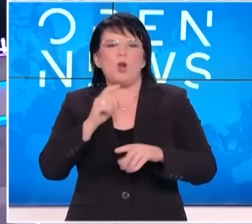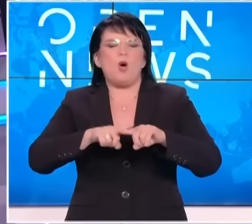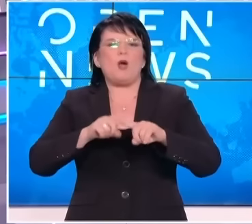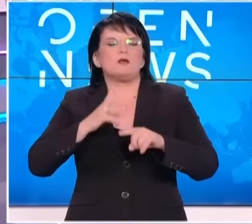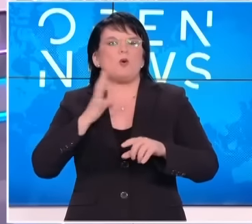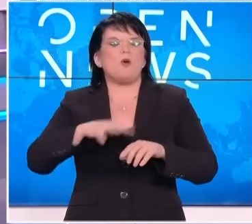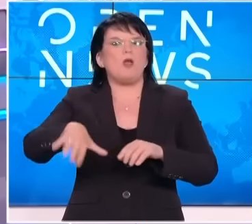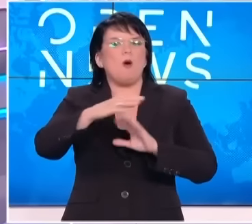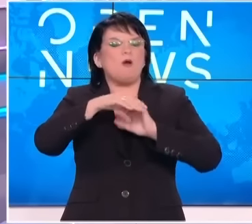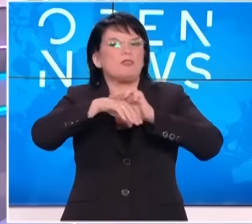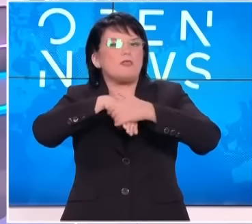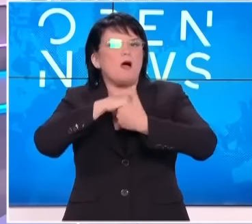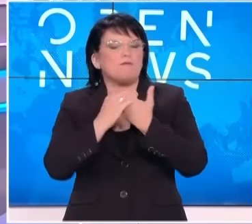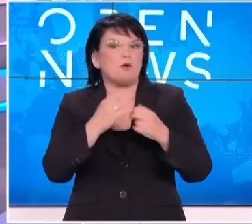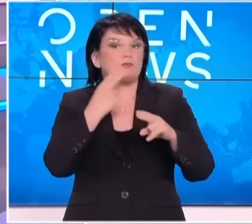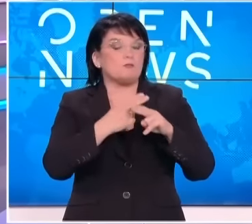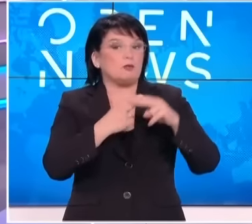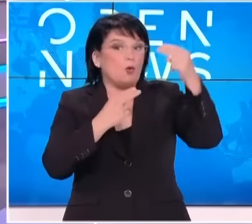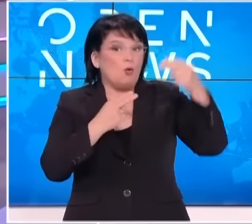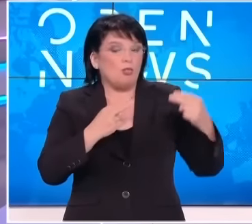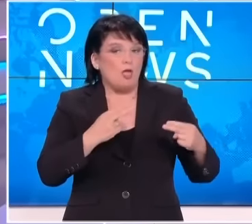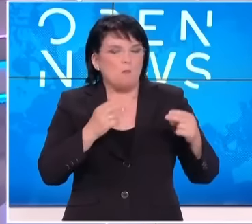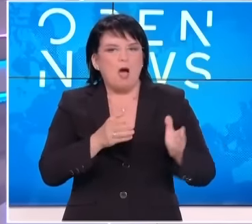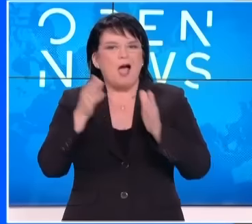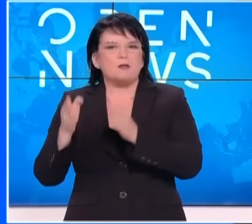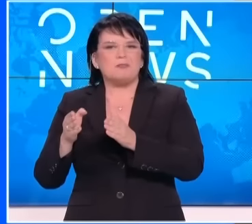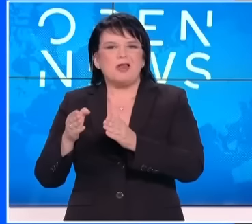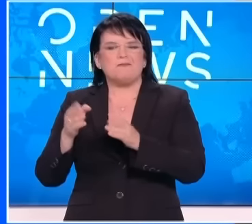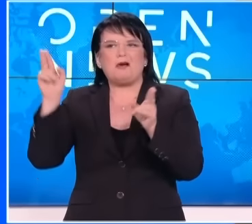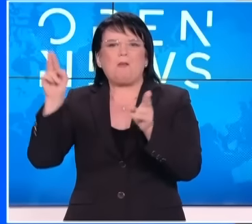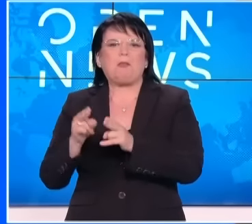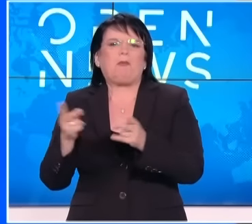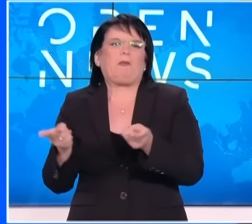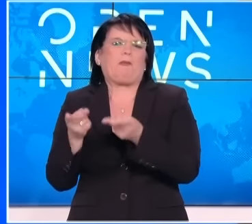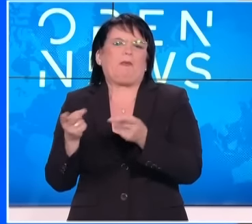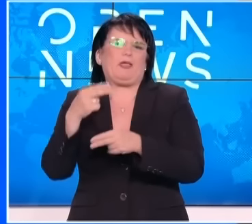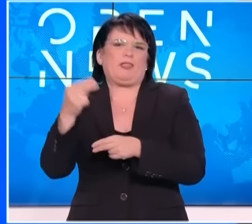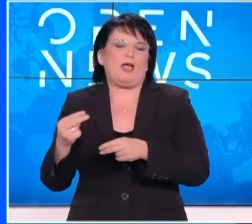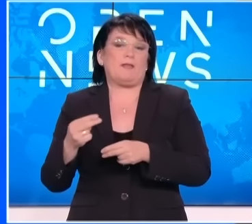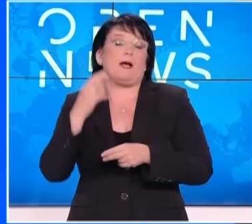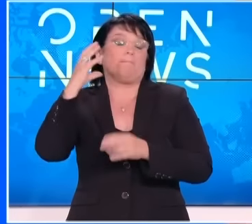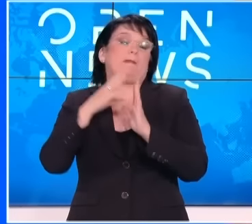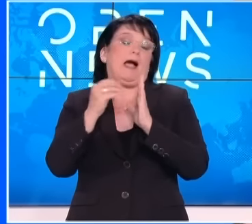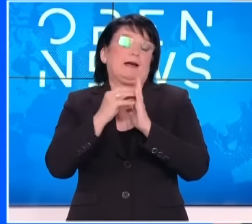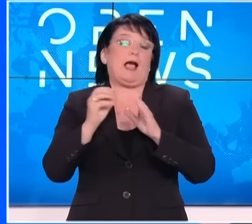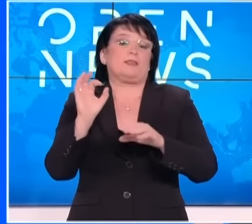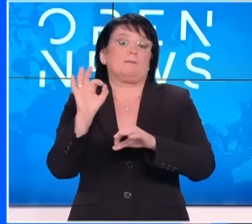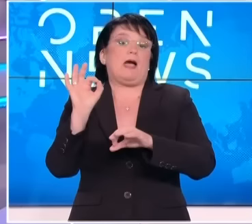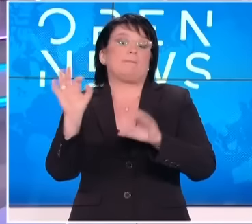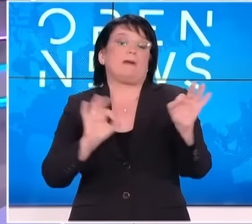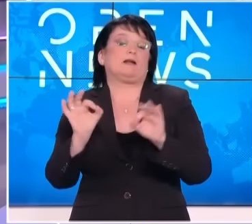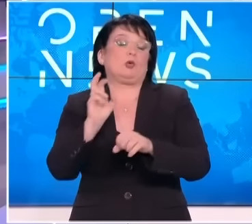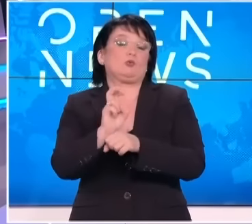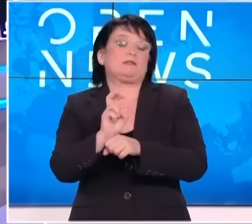ελληνικό λαό γιατί άλλα είναι τα μεγάλα ζητήματα και άλλα κρίνονται σε αυτές τις εκλογές νοεί θ και